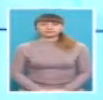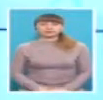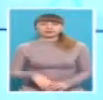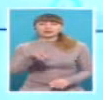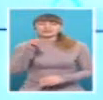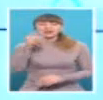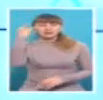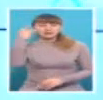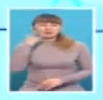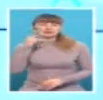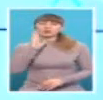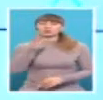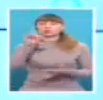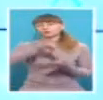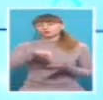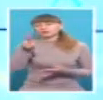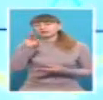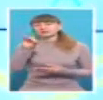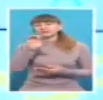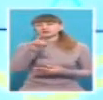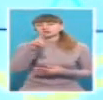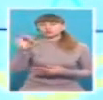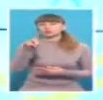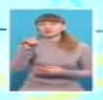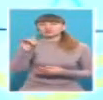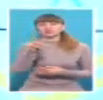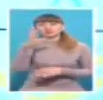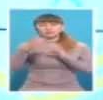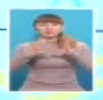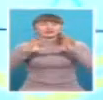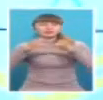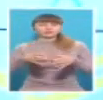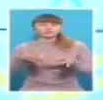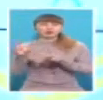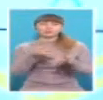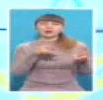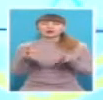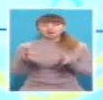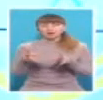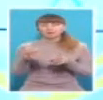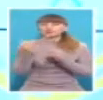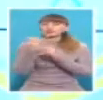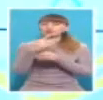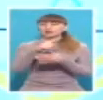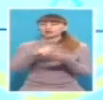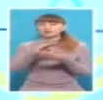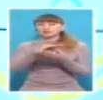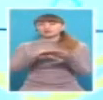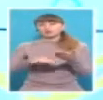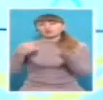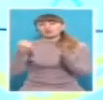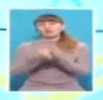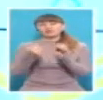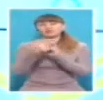біріншілігіне қатысатын спортшылар белгілі болды. Айта кету керек, коньки спортынан әлем кубогының алғашқы кезеңі 14-18